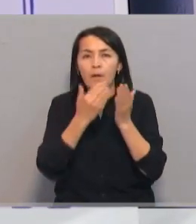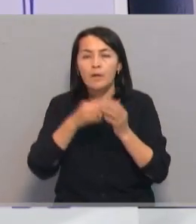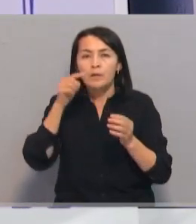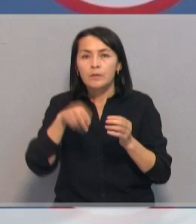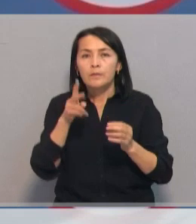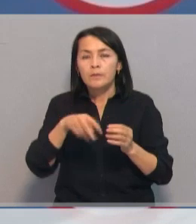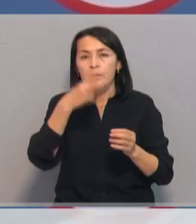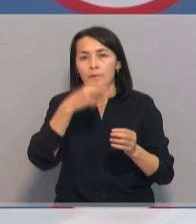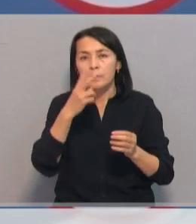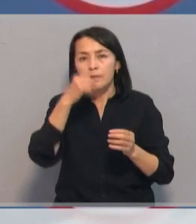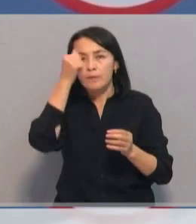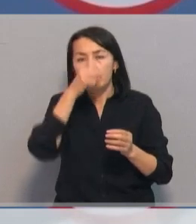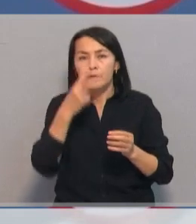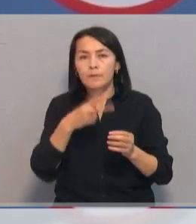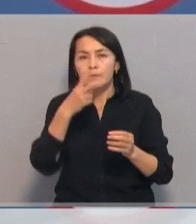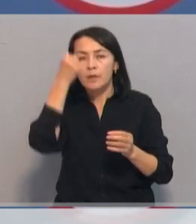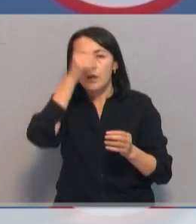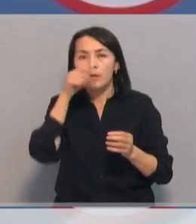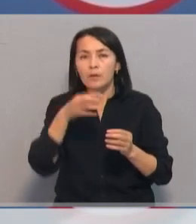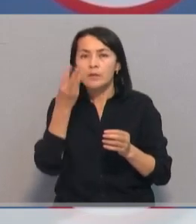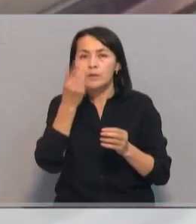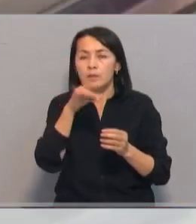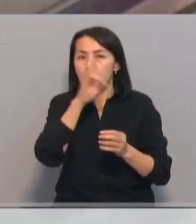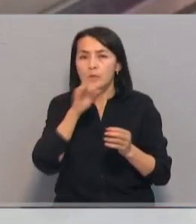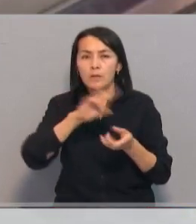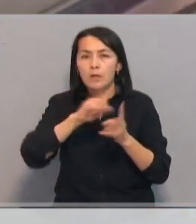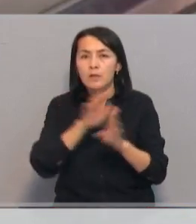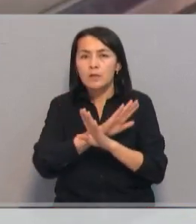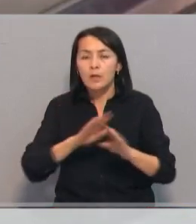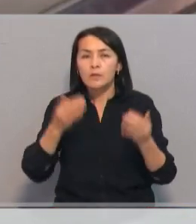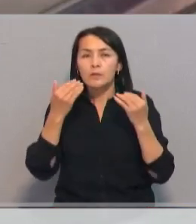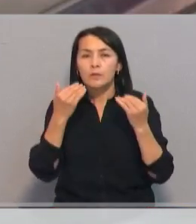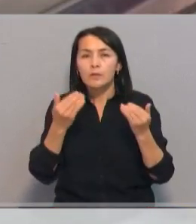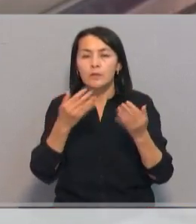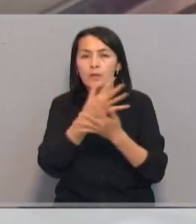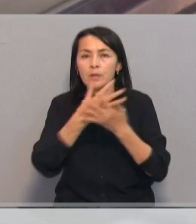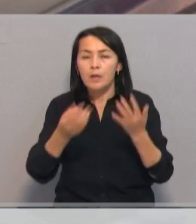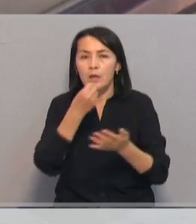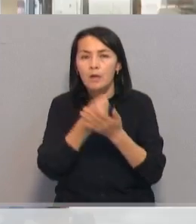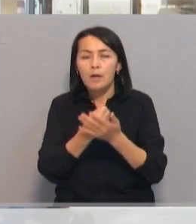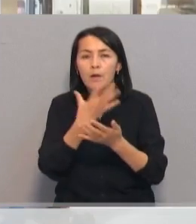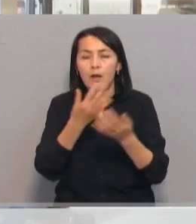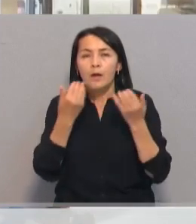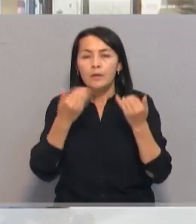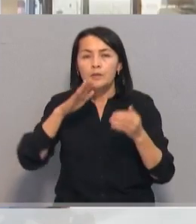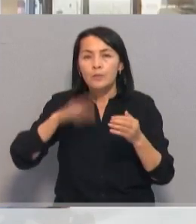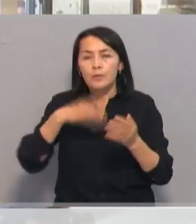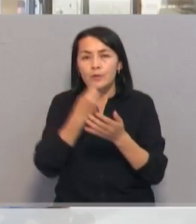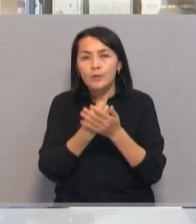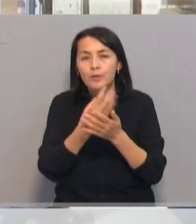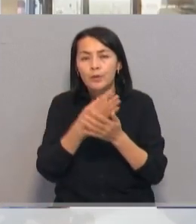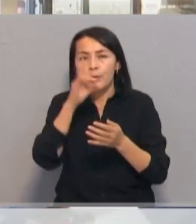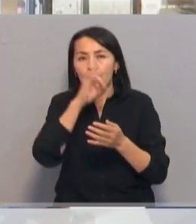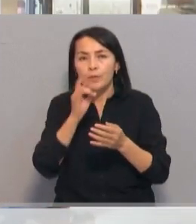в 2021 и 2022 годах цены на топливо не изменились. Но тем не менее товары подорожали. Конечно, после подорожания